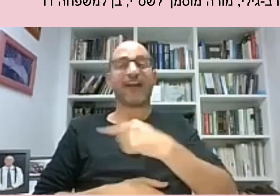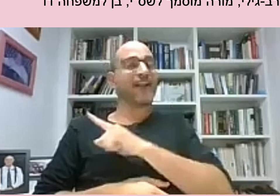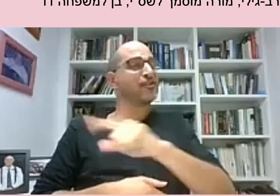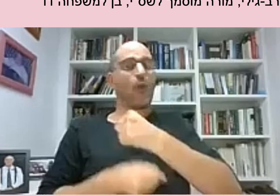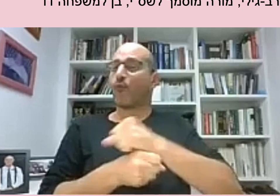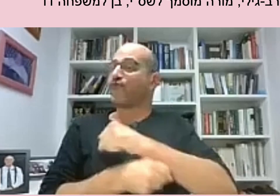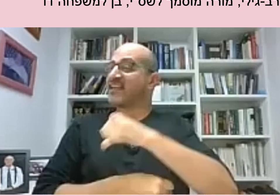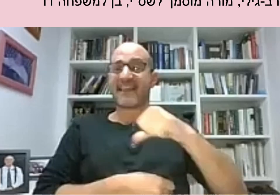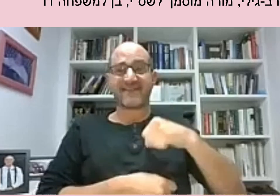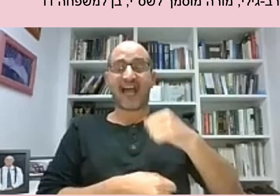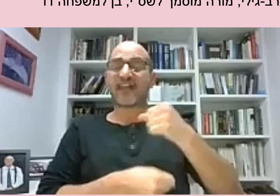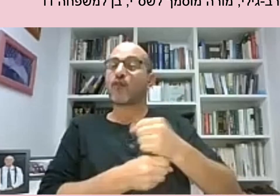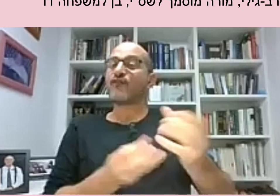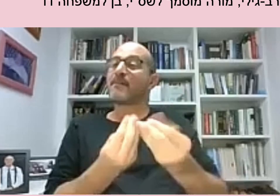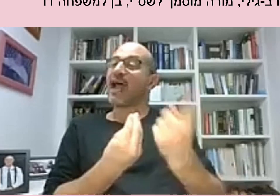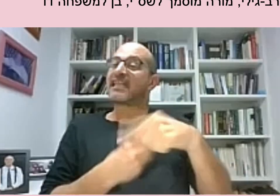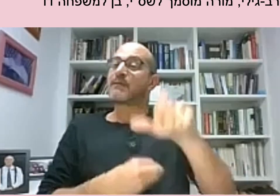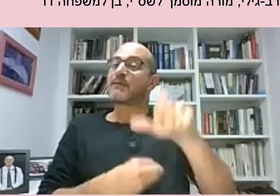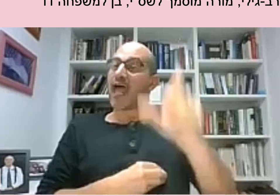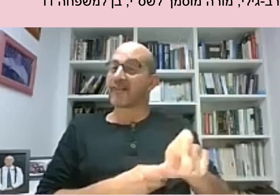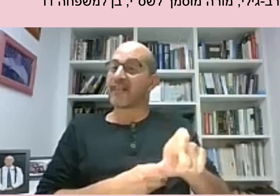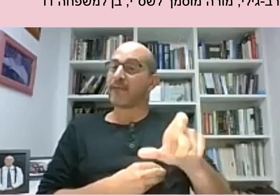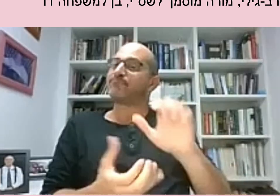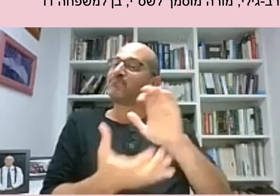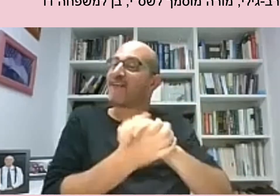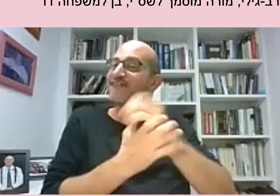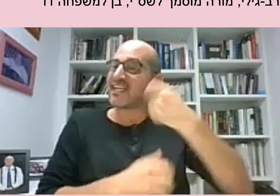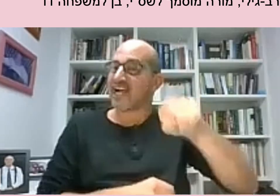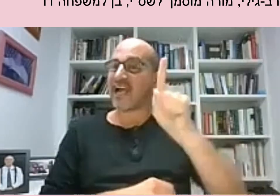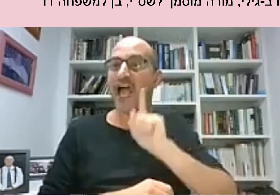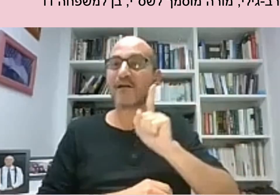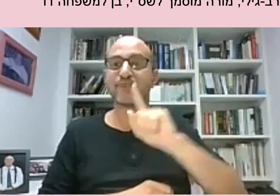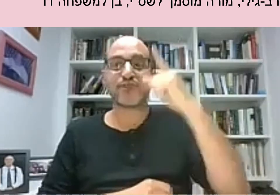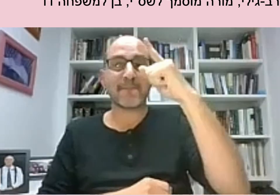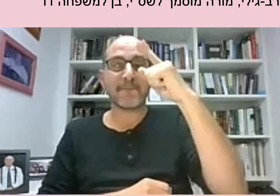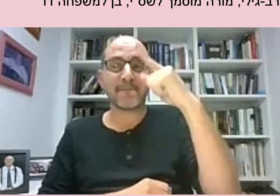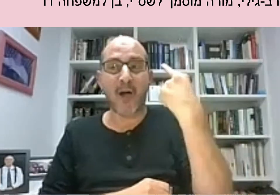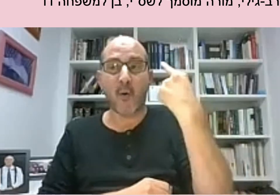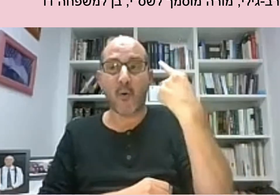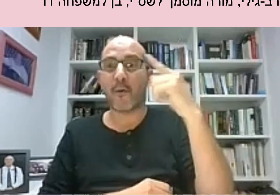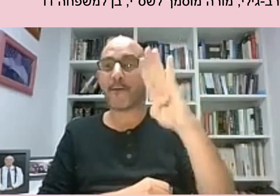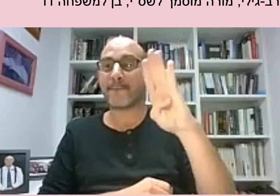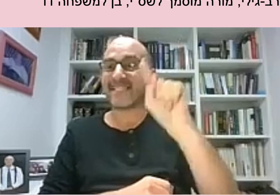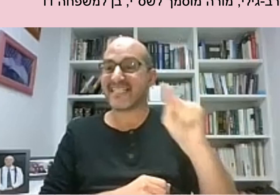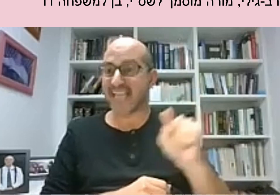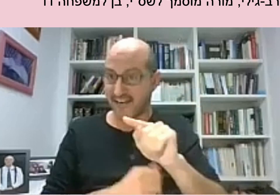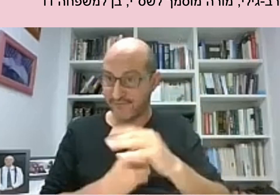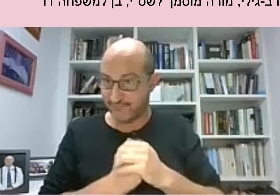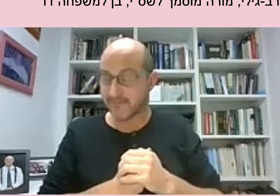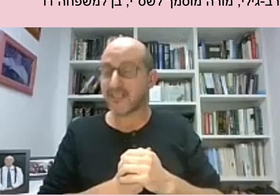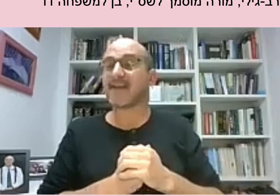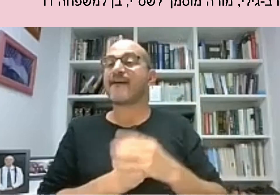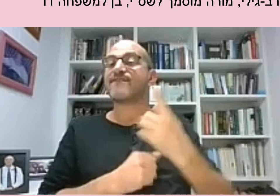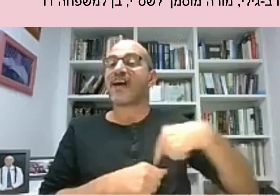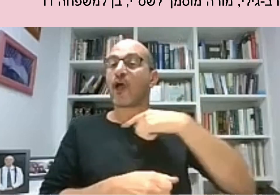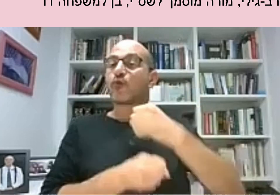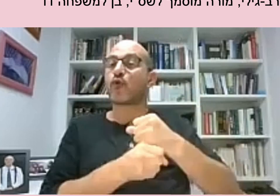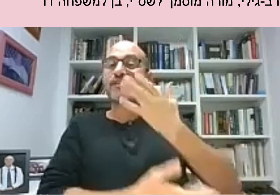הישראלית, ואני לא עובד לבדי, אני עובד יחד עם עוד אדם, חבר יקר ששמו מאור, מאור בן